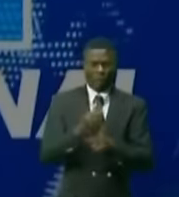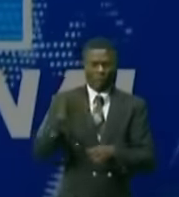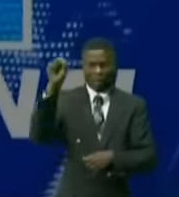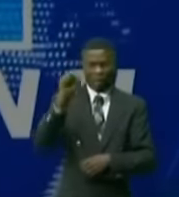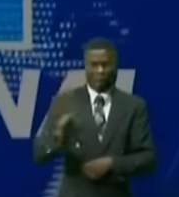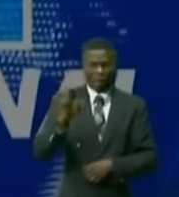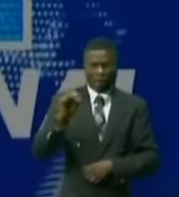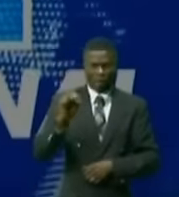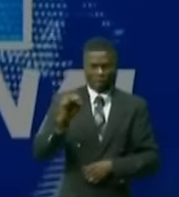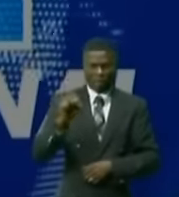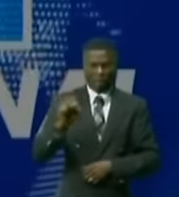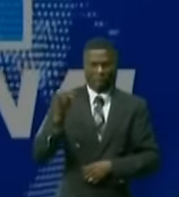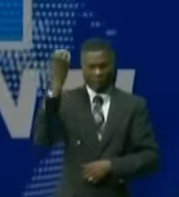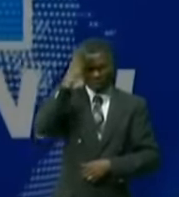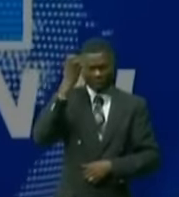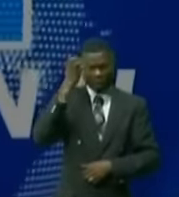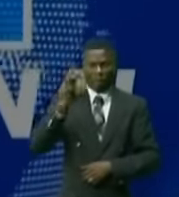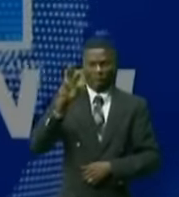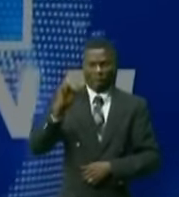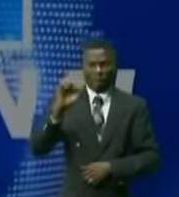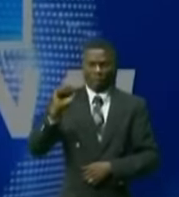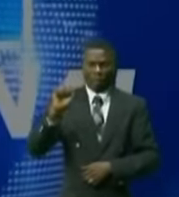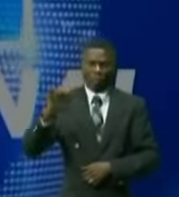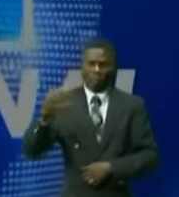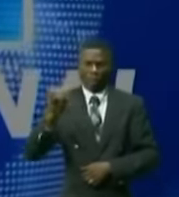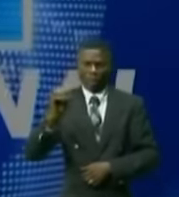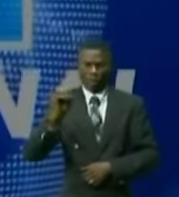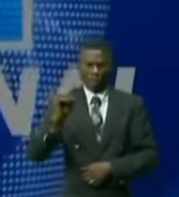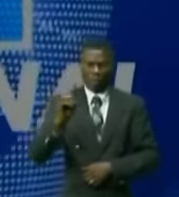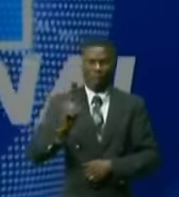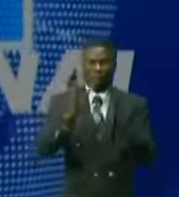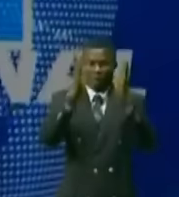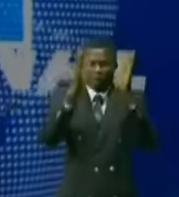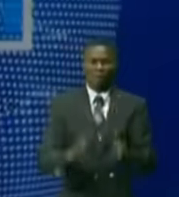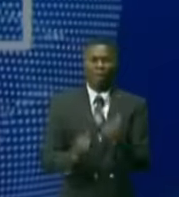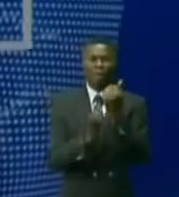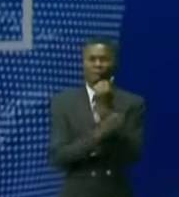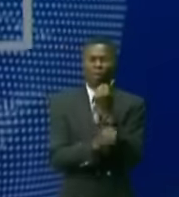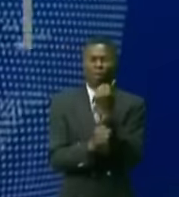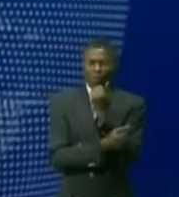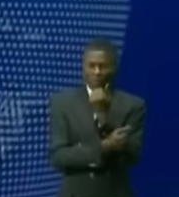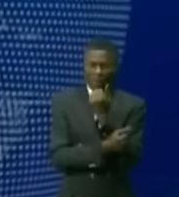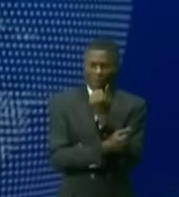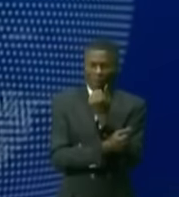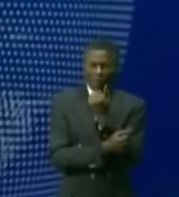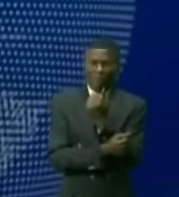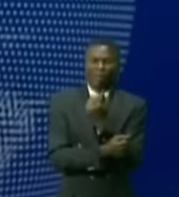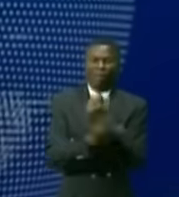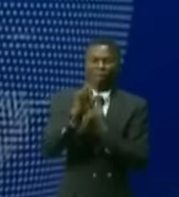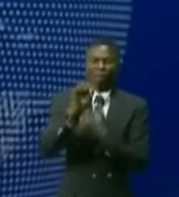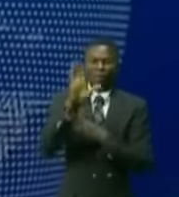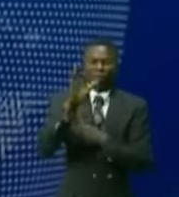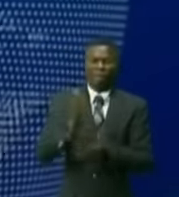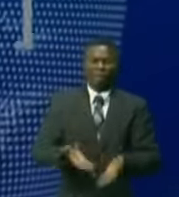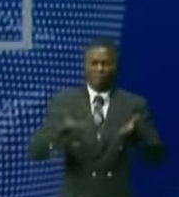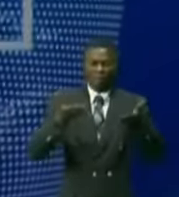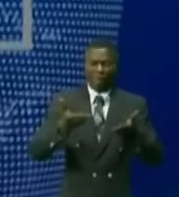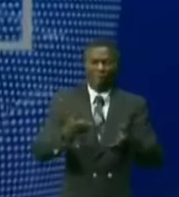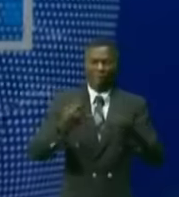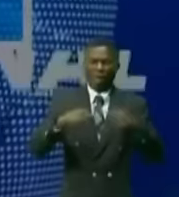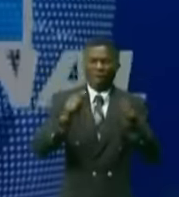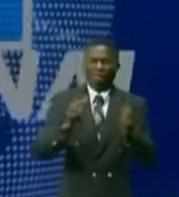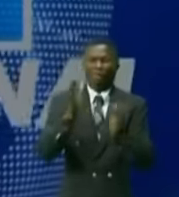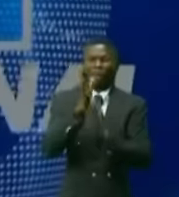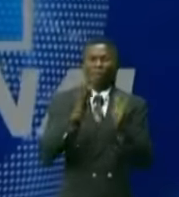le général-major Jean-Pierre Kabuit. Il précise que le prix de sac de farine de maïs de 25 kg est vendu à 18 000